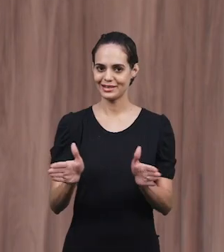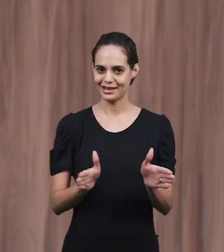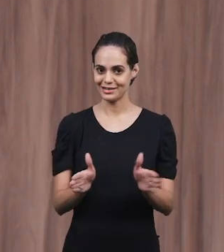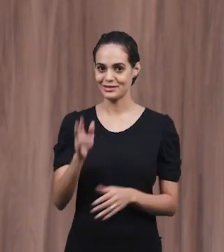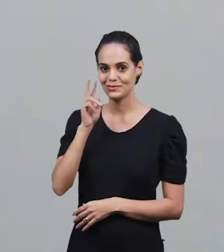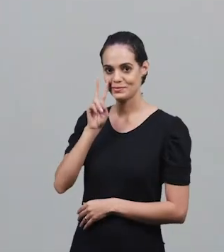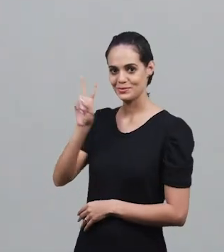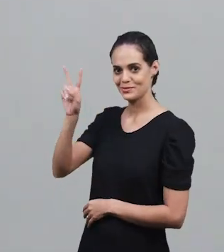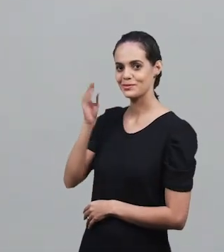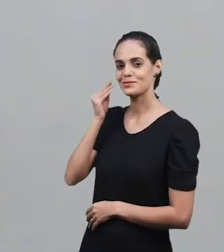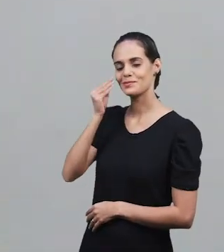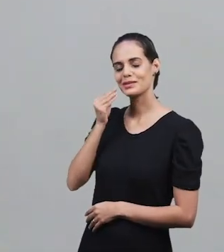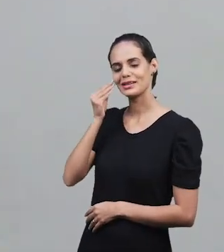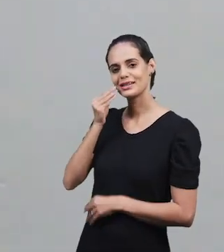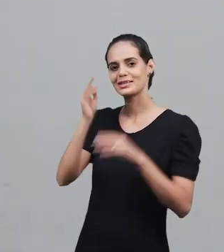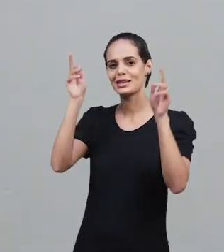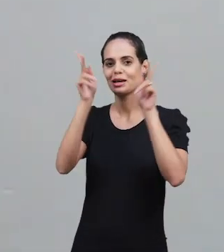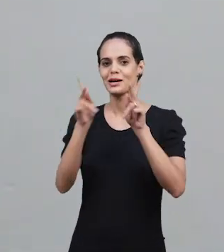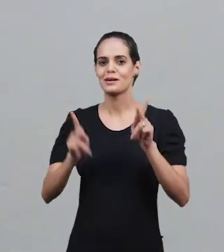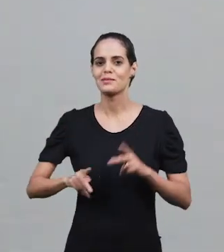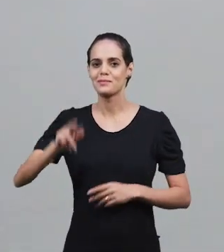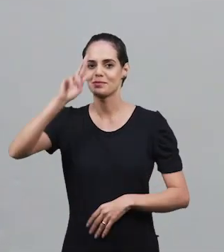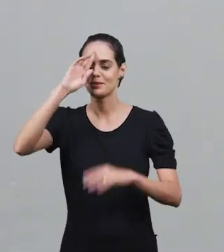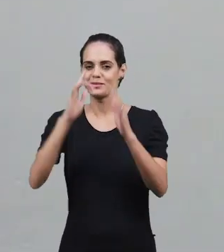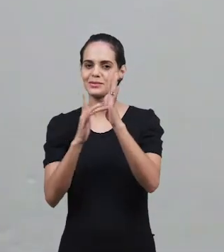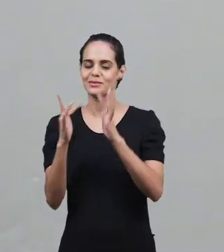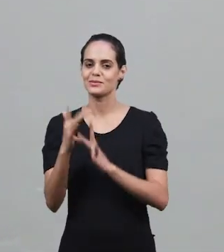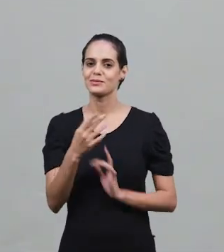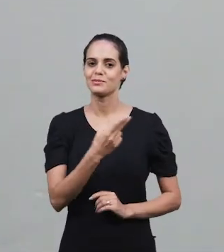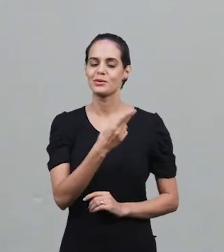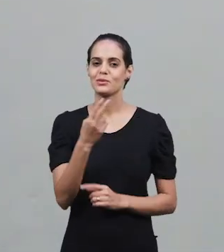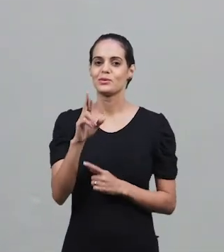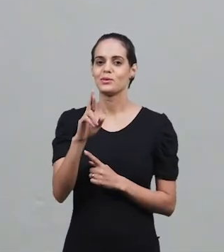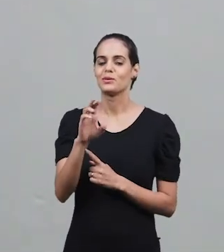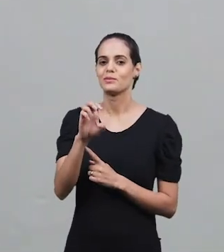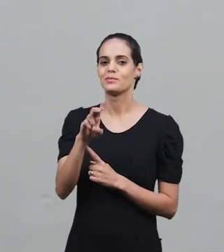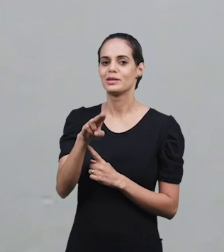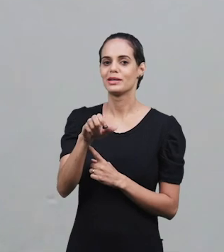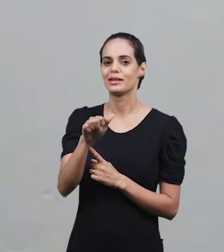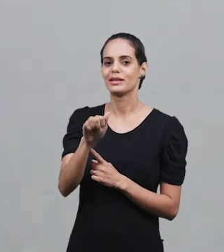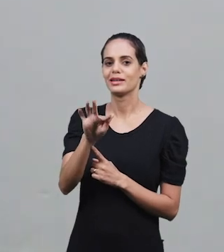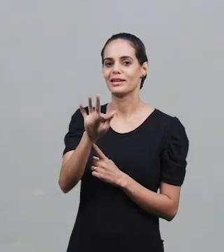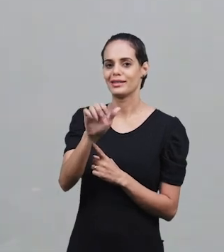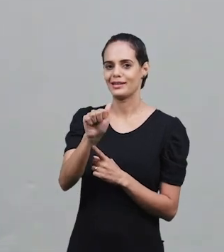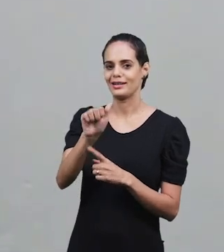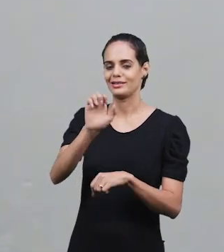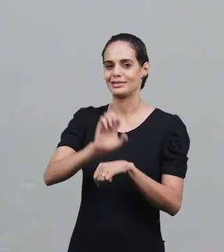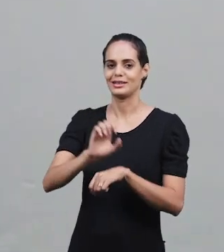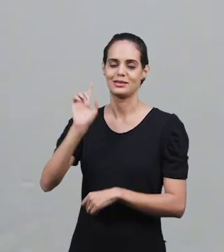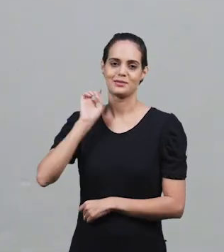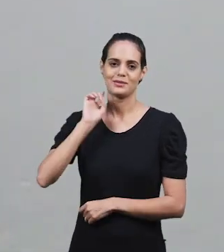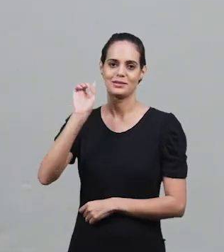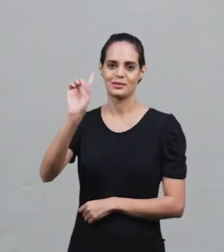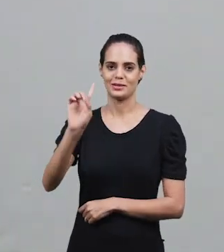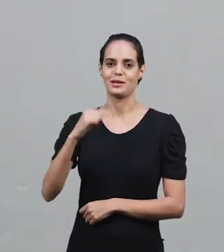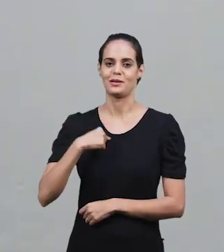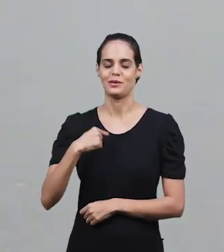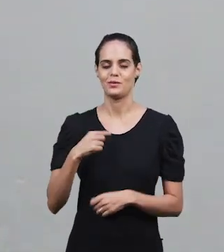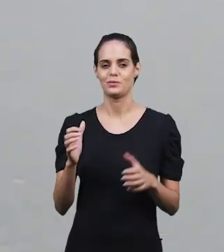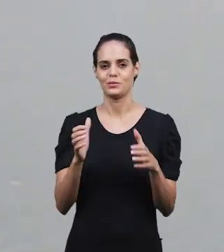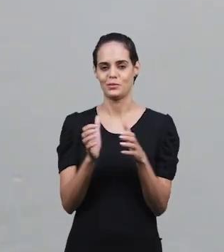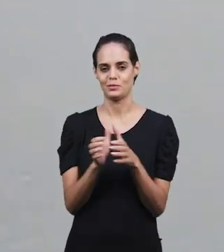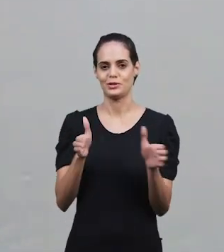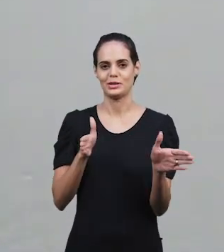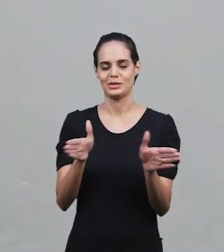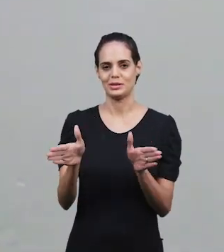une expérience. La paix du Seigneur. Je m'appelle Renata Cristina, Governador Valadares, Minas Gerais. Je suis du